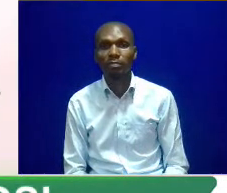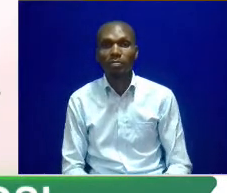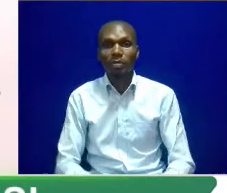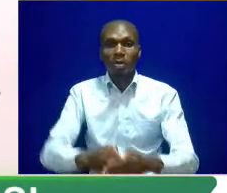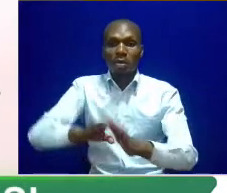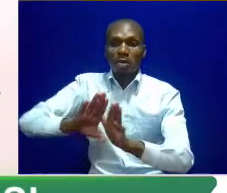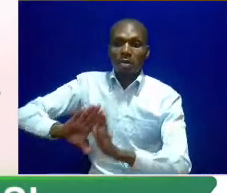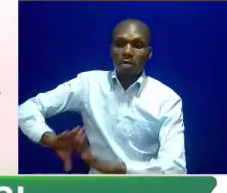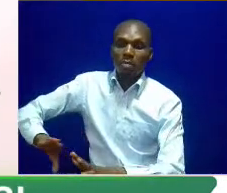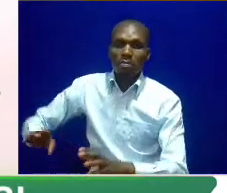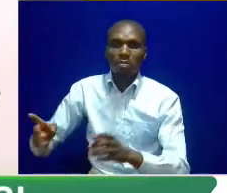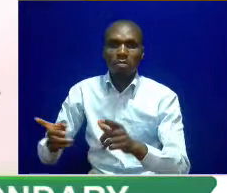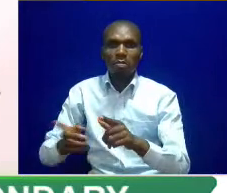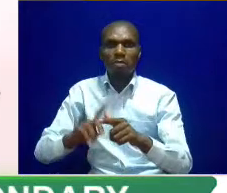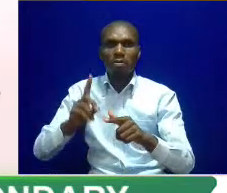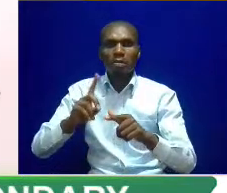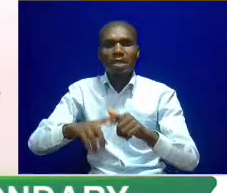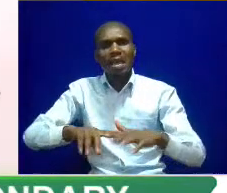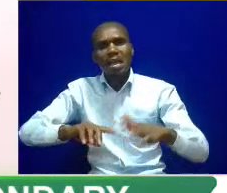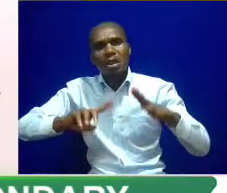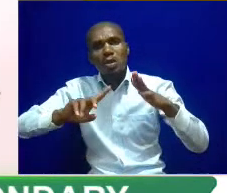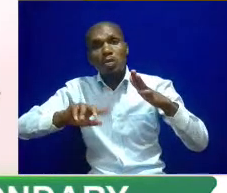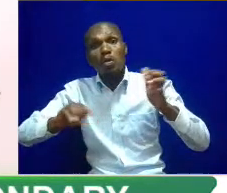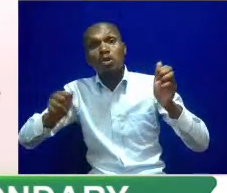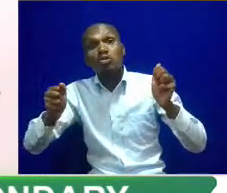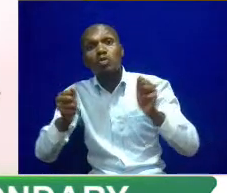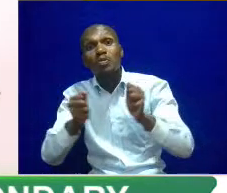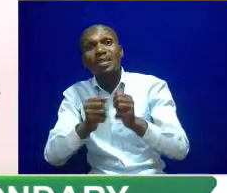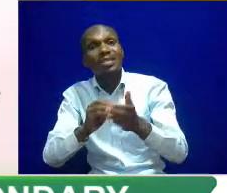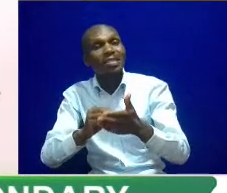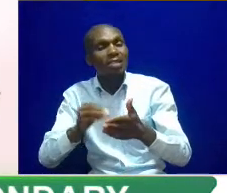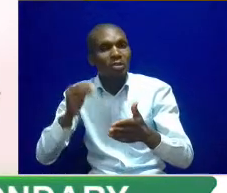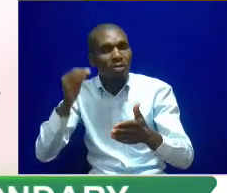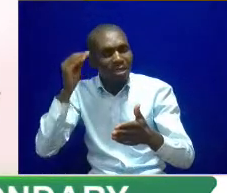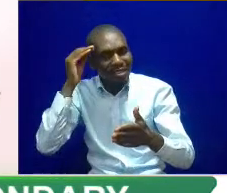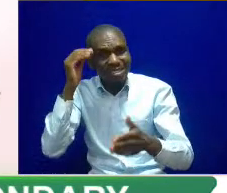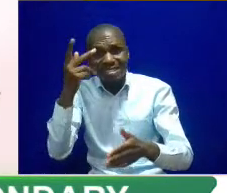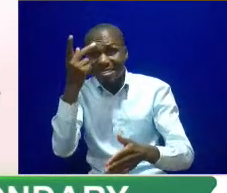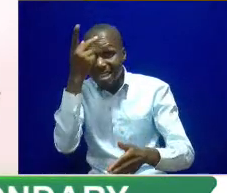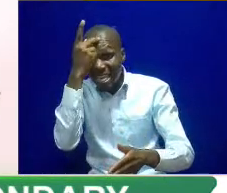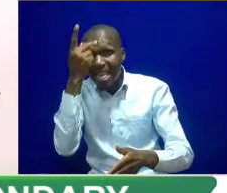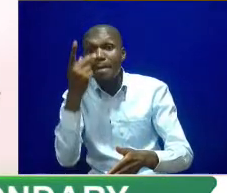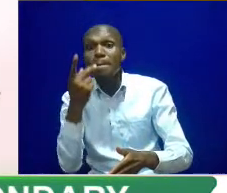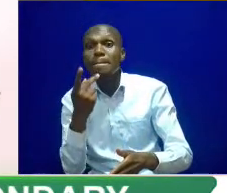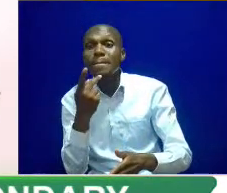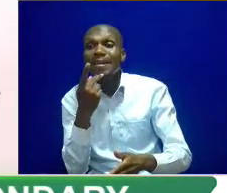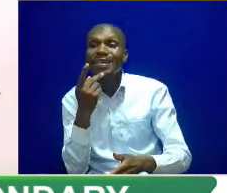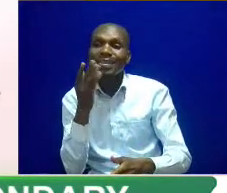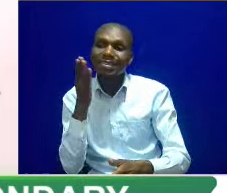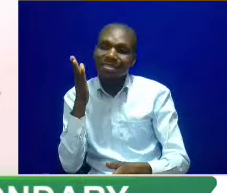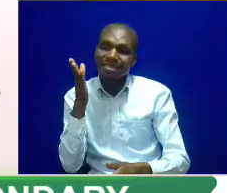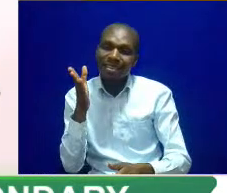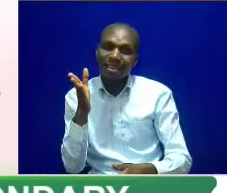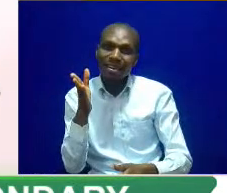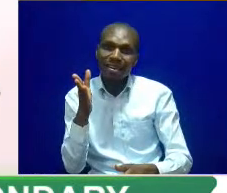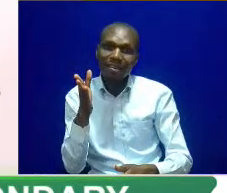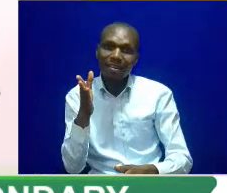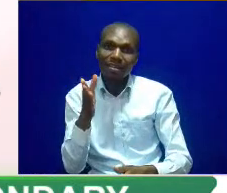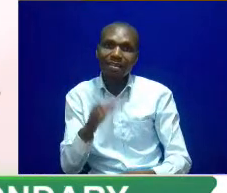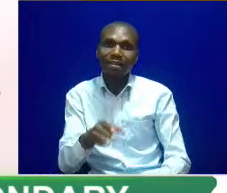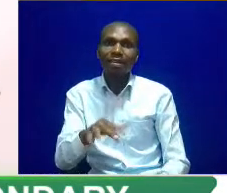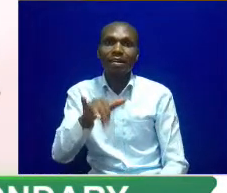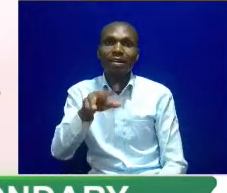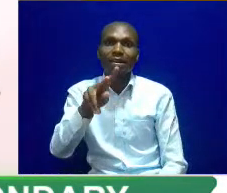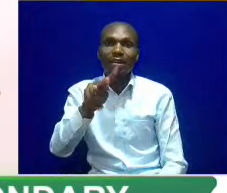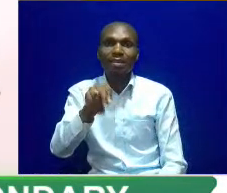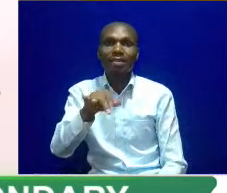yibono ekrato kumurikira bwigamangana arengete chisemi ni gobono abayibuli okorwa ase skuru ye secondary ya nyabyosi